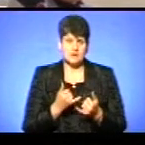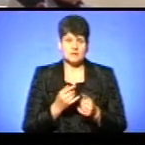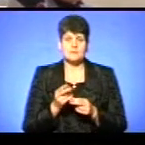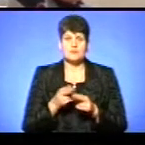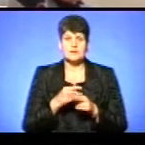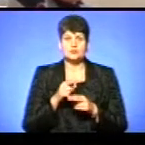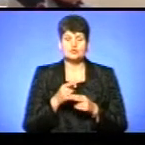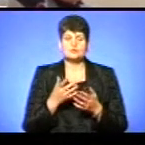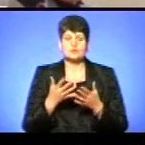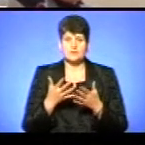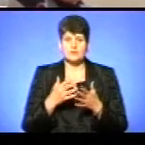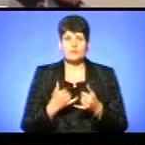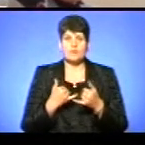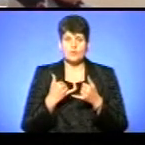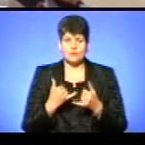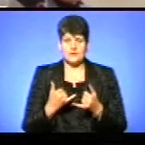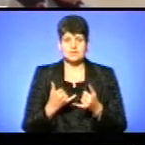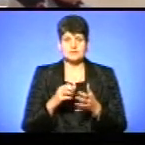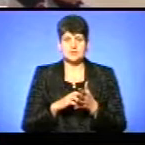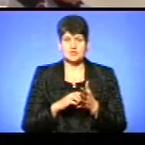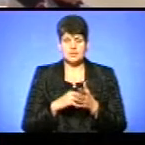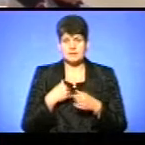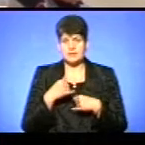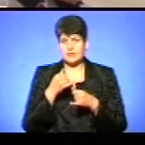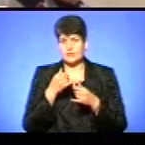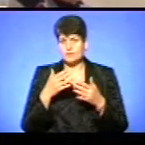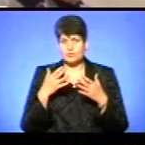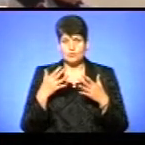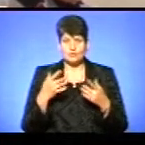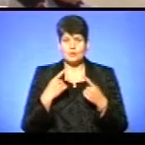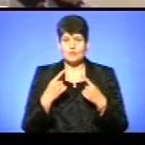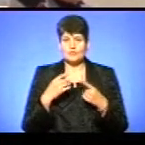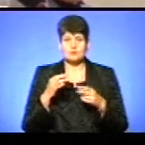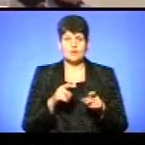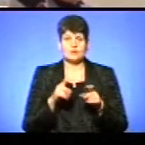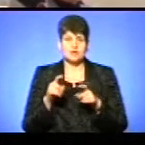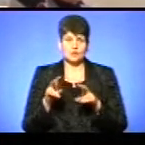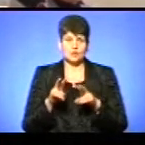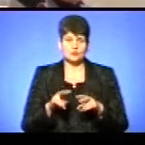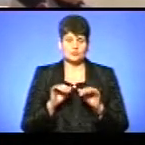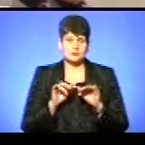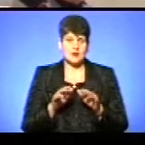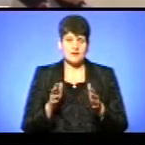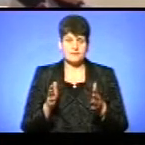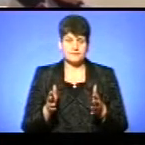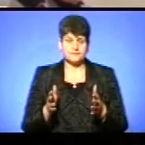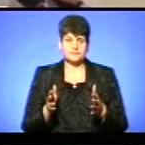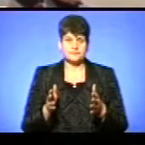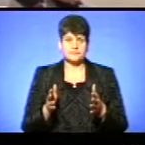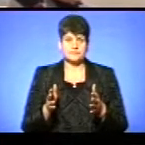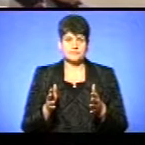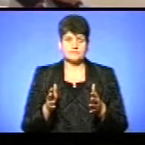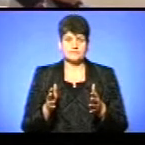щоб ми встановили поважність причин неявки, ми не можемо говорити про відкладення розгляду справи, точніше відкладення,